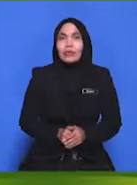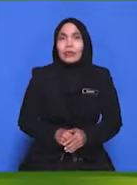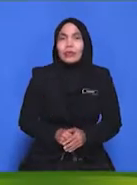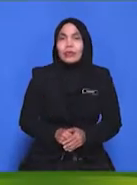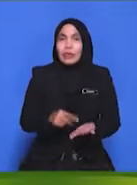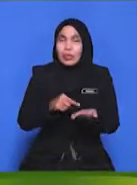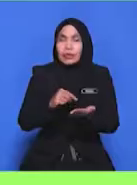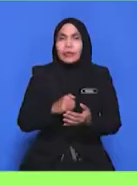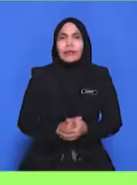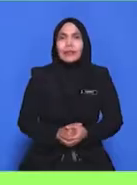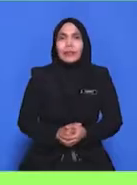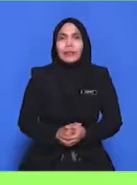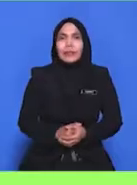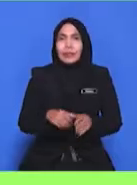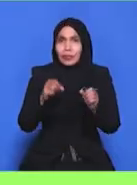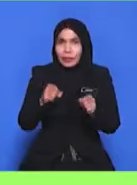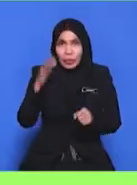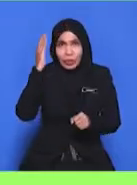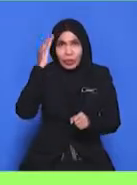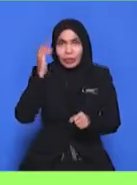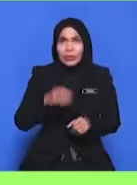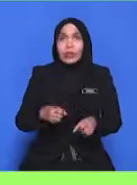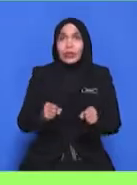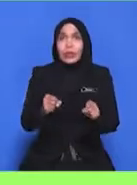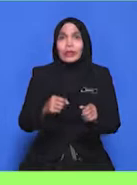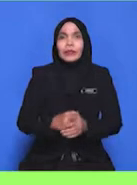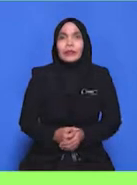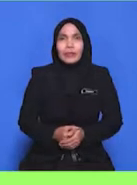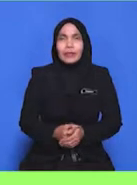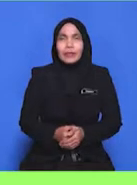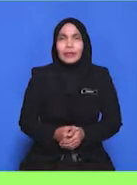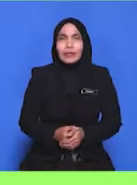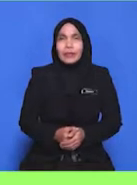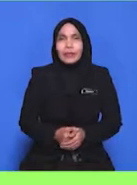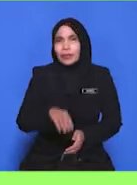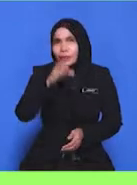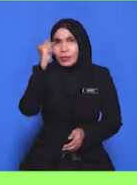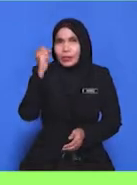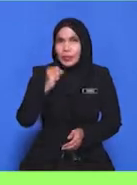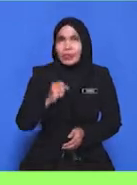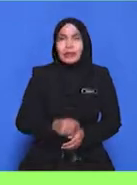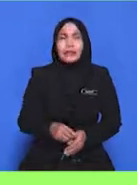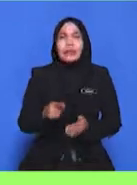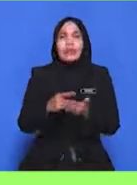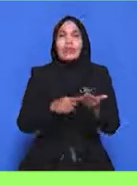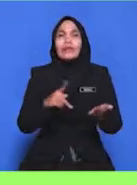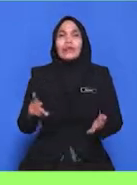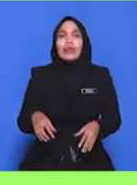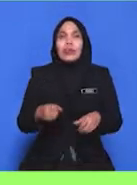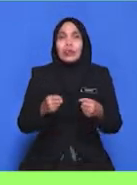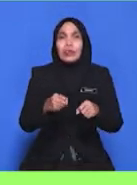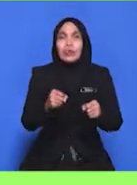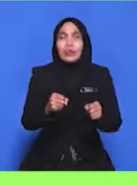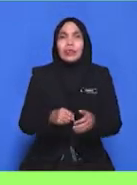khalifah-khalifah tersebut? Cuba jawab soalan ustazah. Soalannya, apakah sumbangan